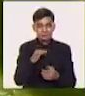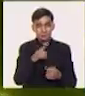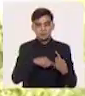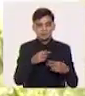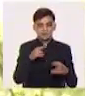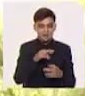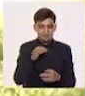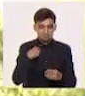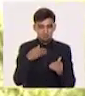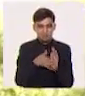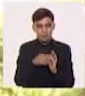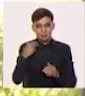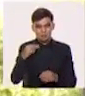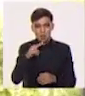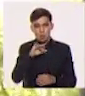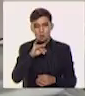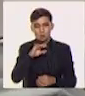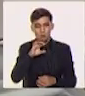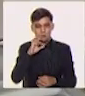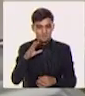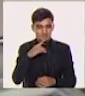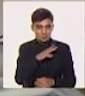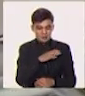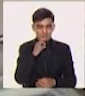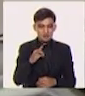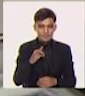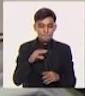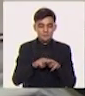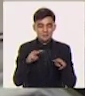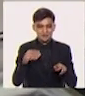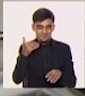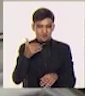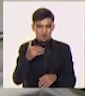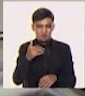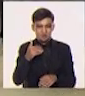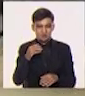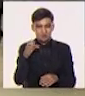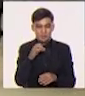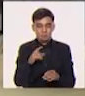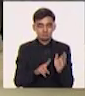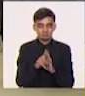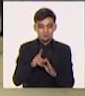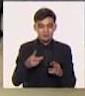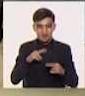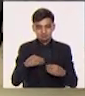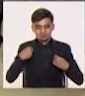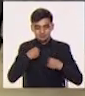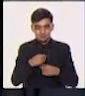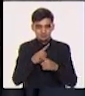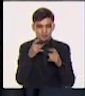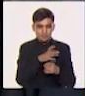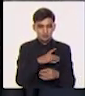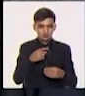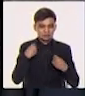кәсіпорындар қауымдастығының президенті Любовь Худова. Өйткені министрлік шілдеде балалардың дәстүрлі түрде мектепке баратын ресми хабарлағанын